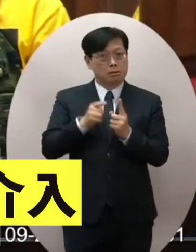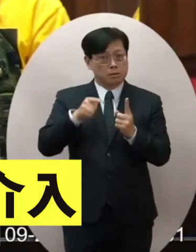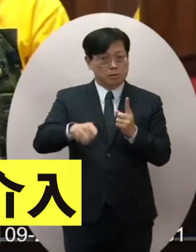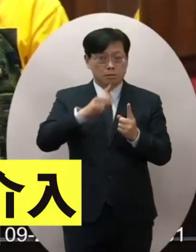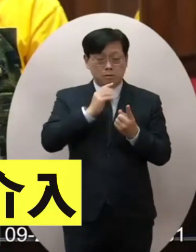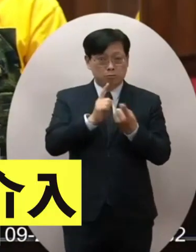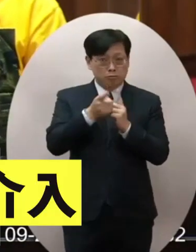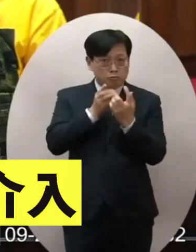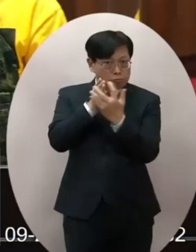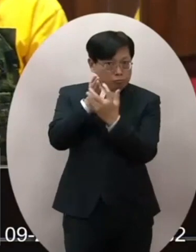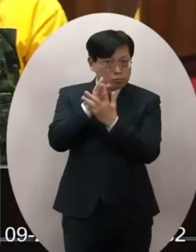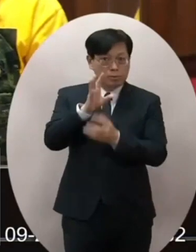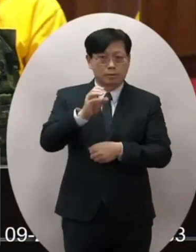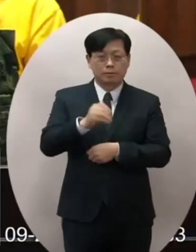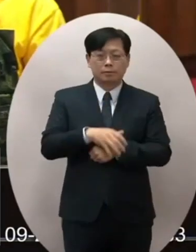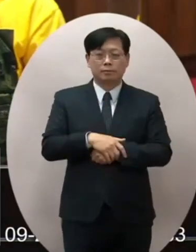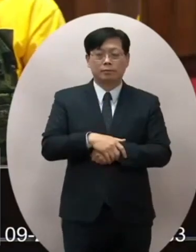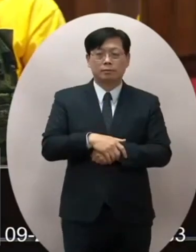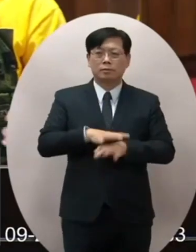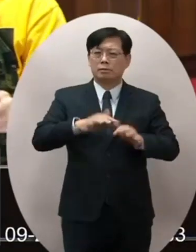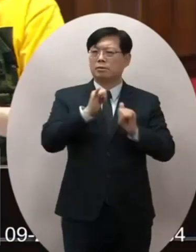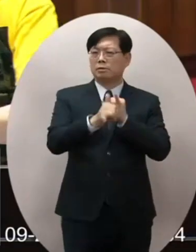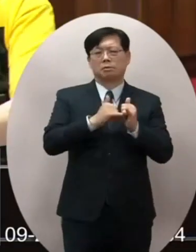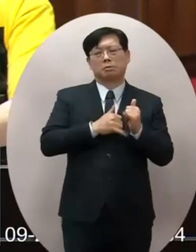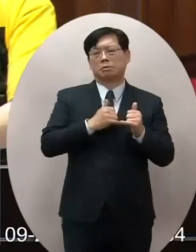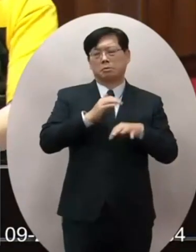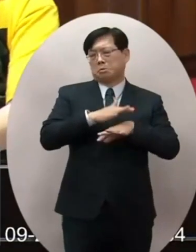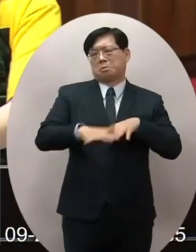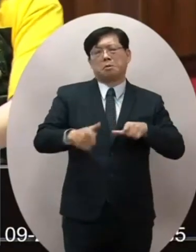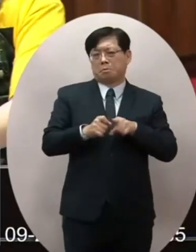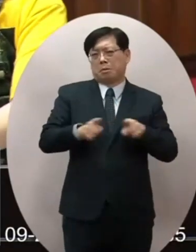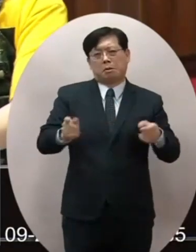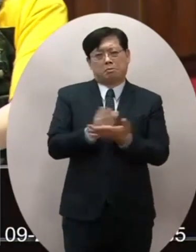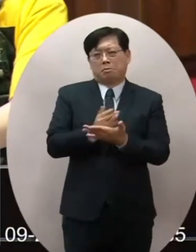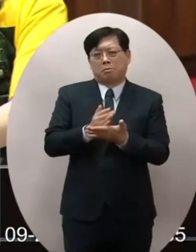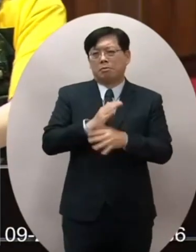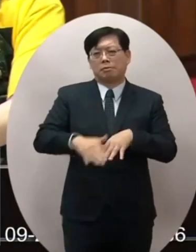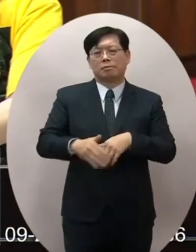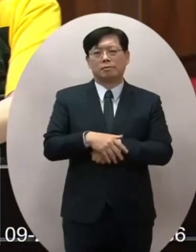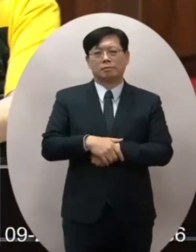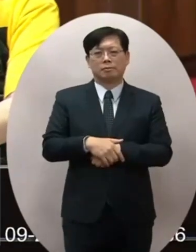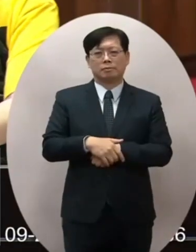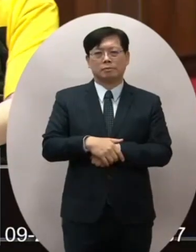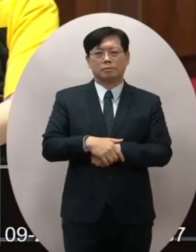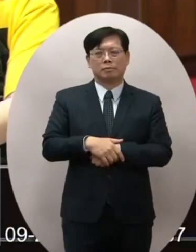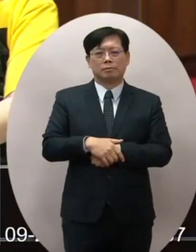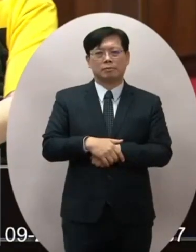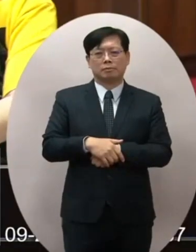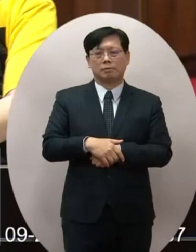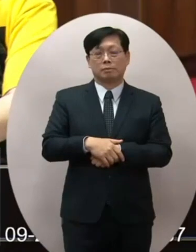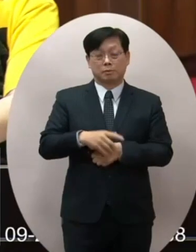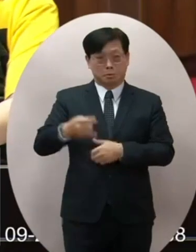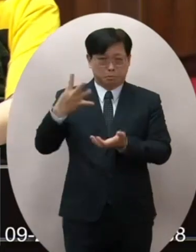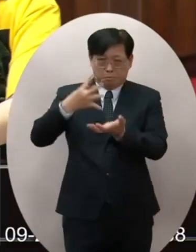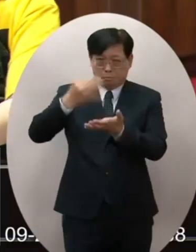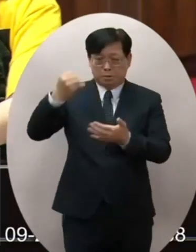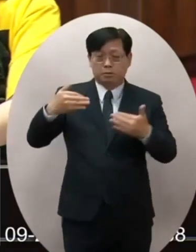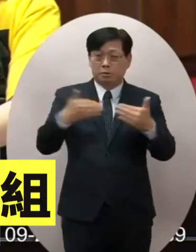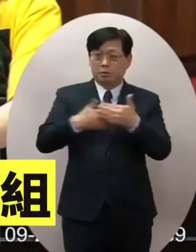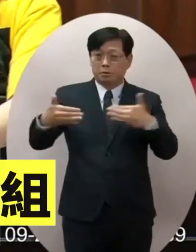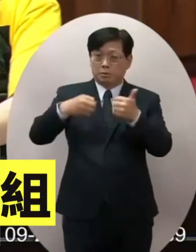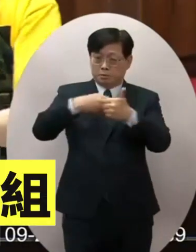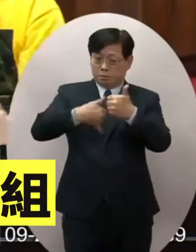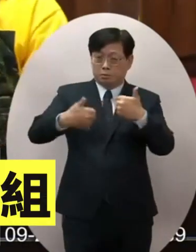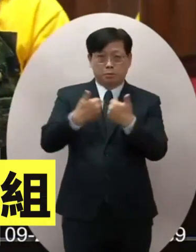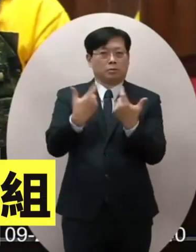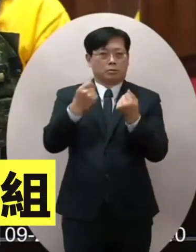有黑手来介入我想社会自有公平。那我在这个多次的交通委员